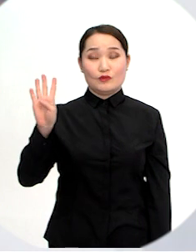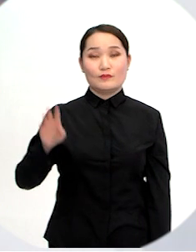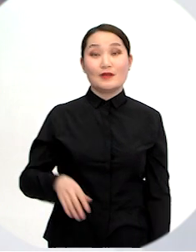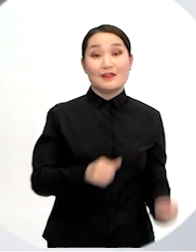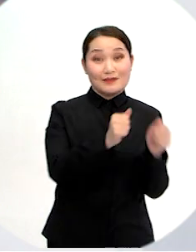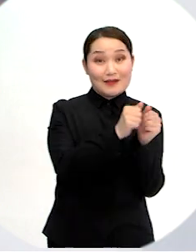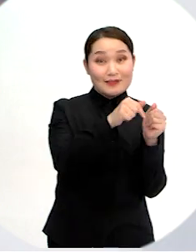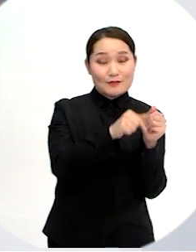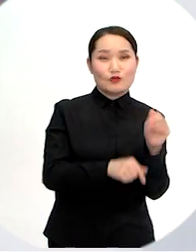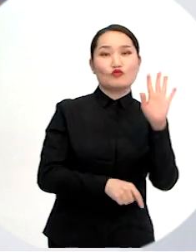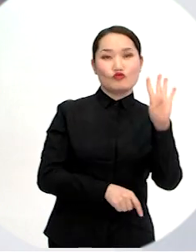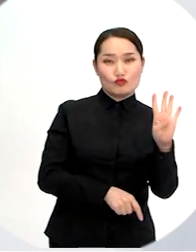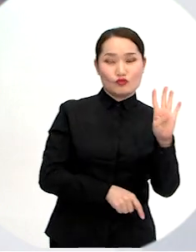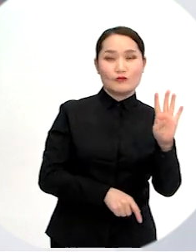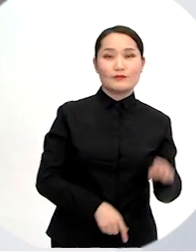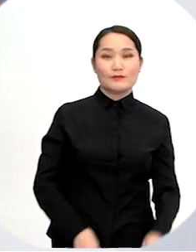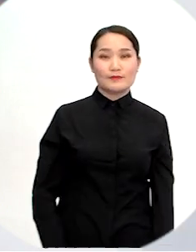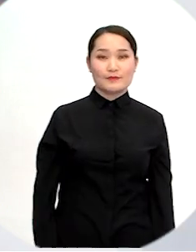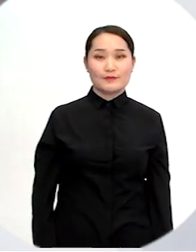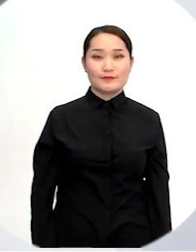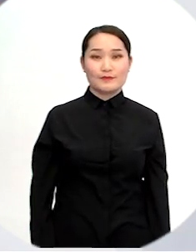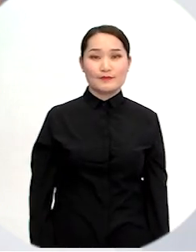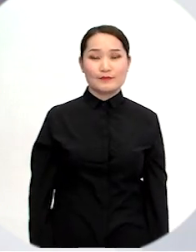4, найзад 4.